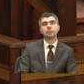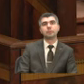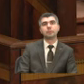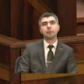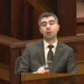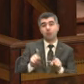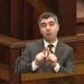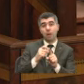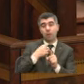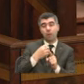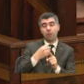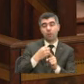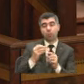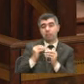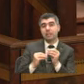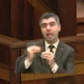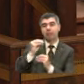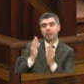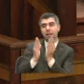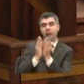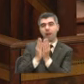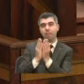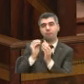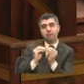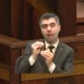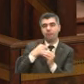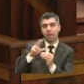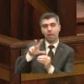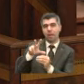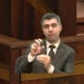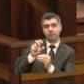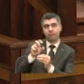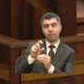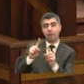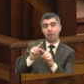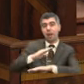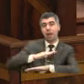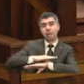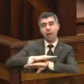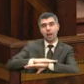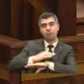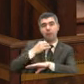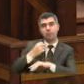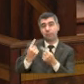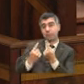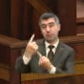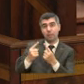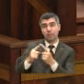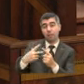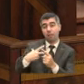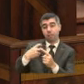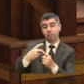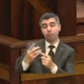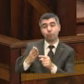العرض اقل من الطلب، هذا اشكال بطبيعه الحال، لكن هذه المعايير اللي حطوا عليها خصها تحترم اولا، ما كاينش شي فئات اللي تكون محظوظه واللي يكون في حقها